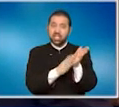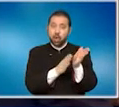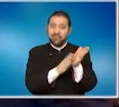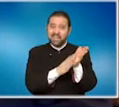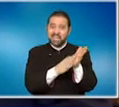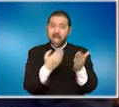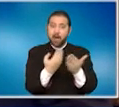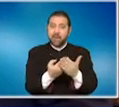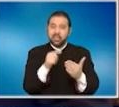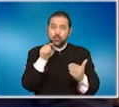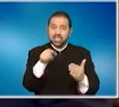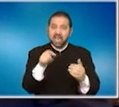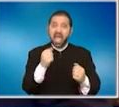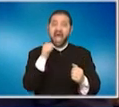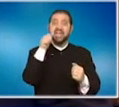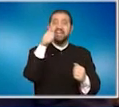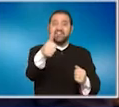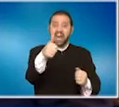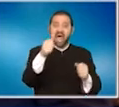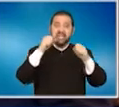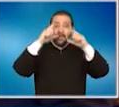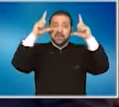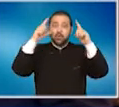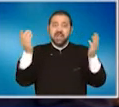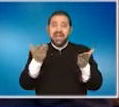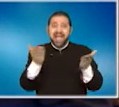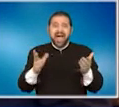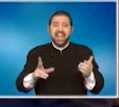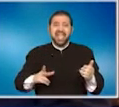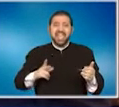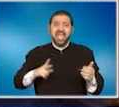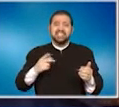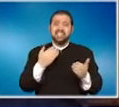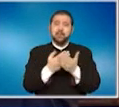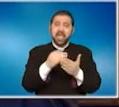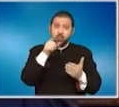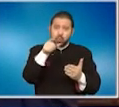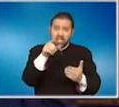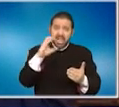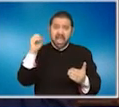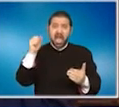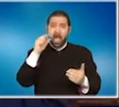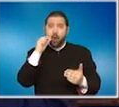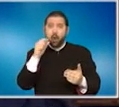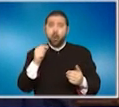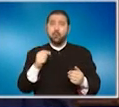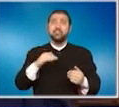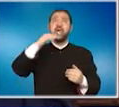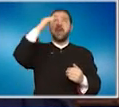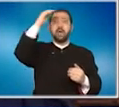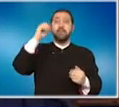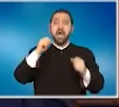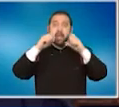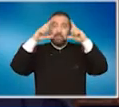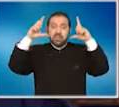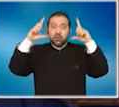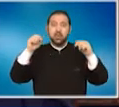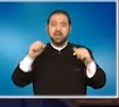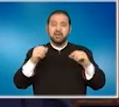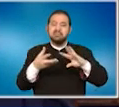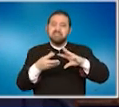dovedirea pentru tine a adevăratei minuni. Care ar fi minunea pentru tine cea mai mare? Care ar fi minunea pentru tine cea mai